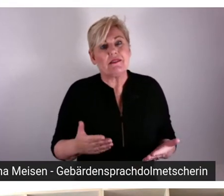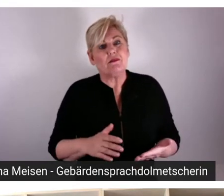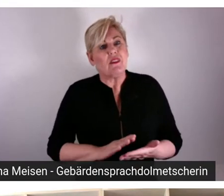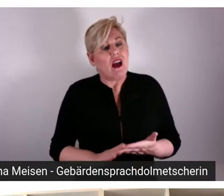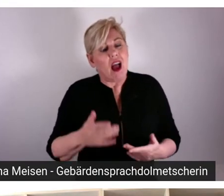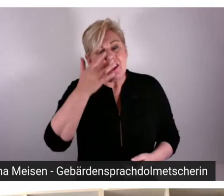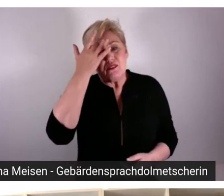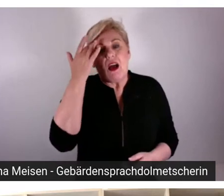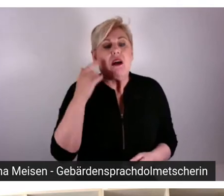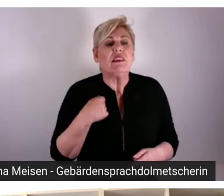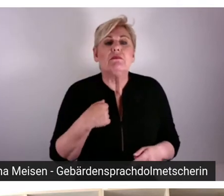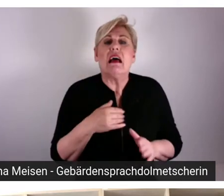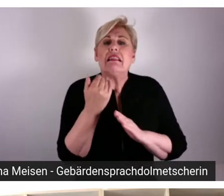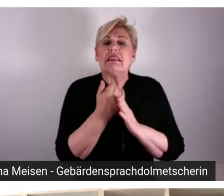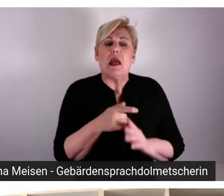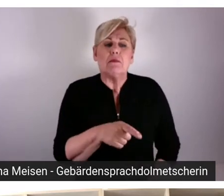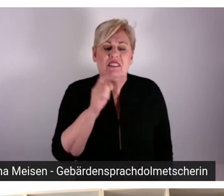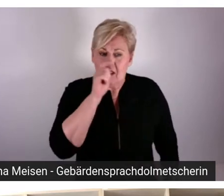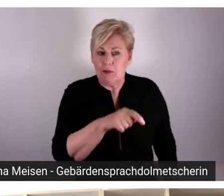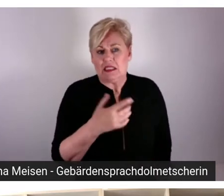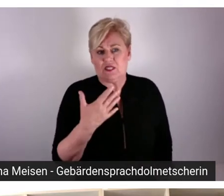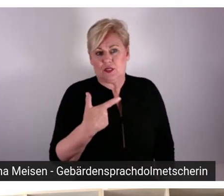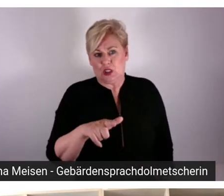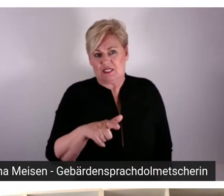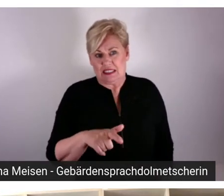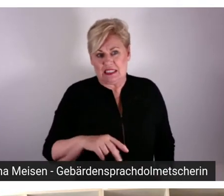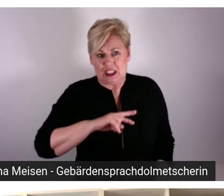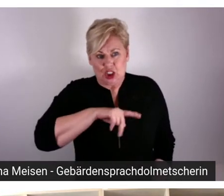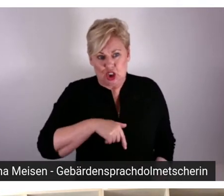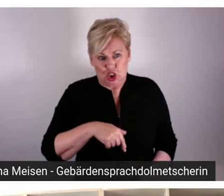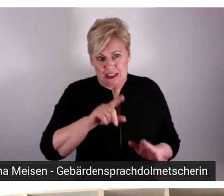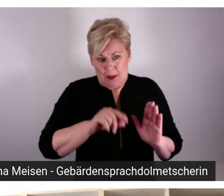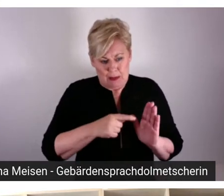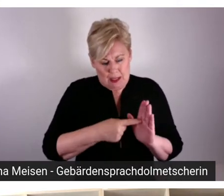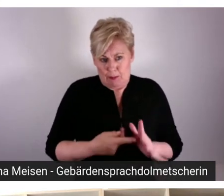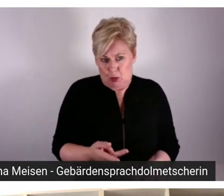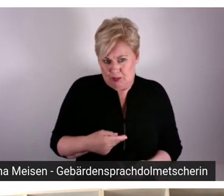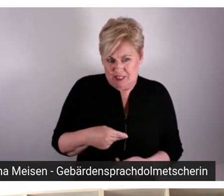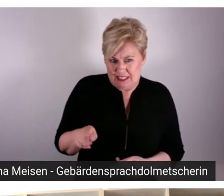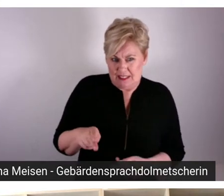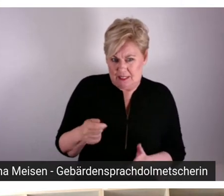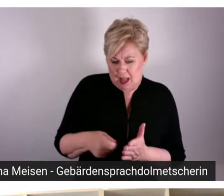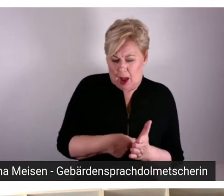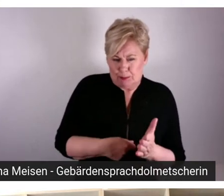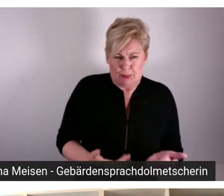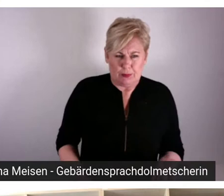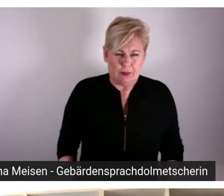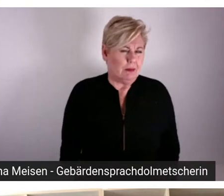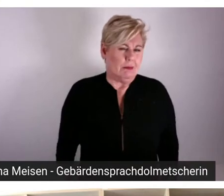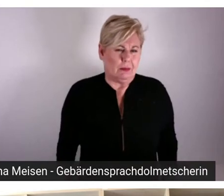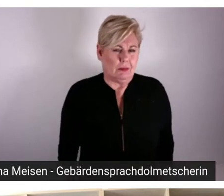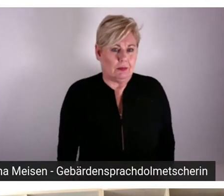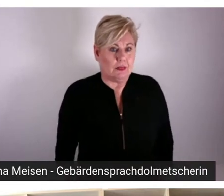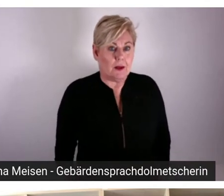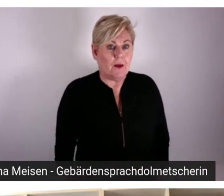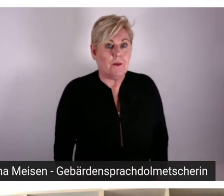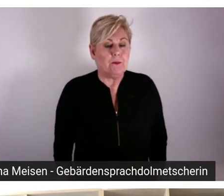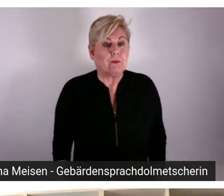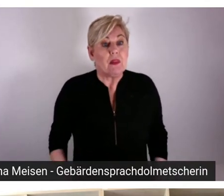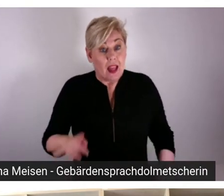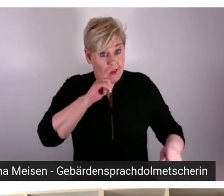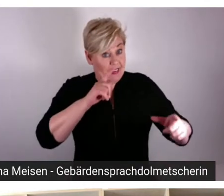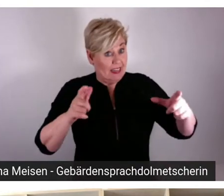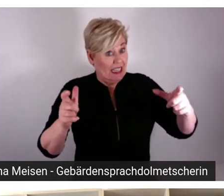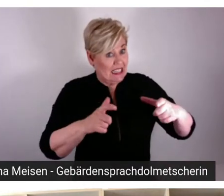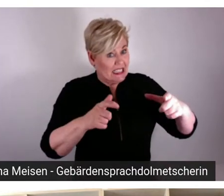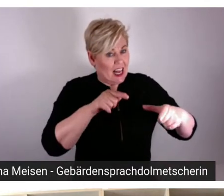verpasste Termine 25% des Sozialminimums nochmal zu streichen. Insoweit glaube ich, wenn die Gesellschaft